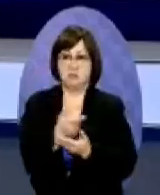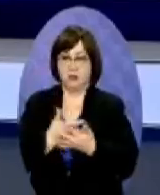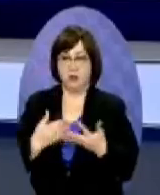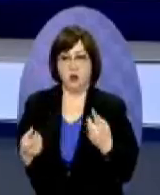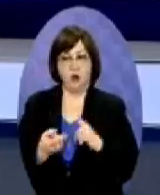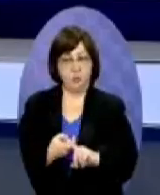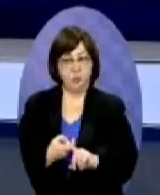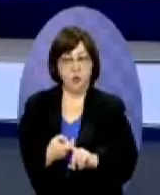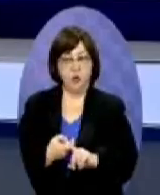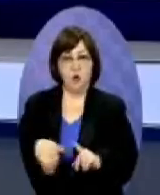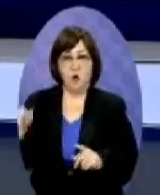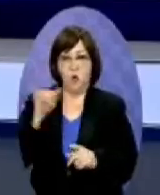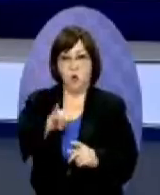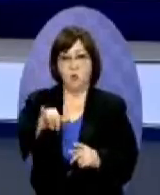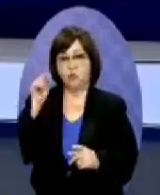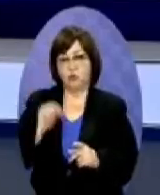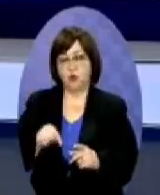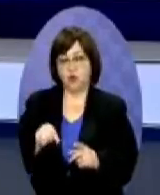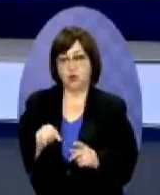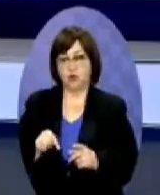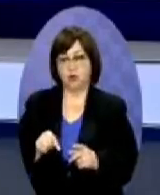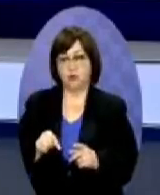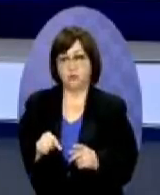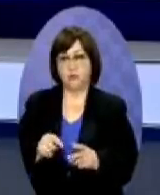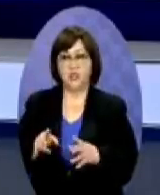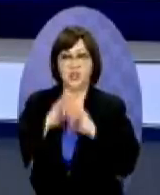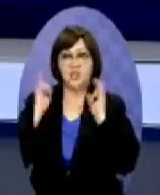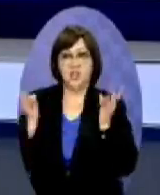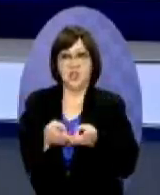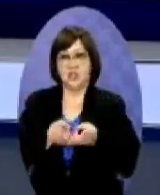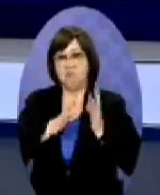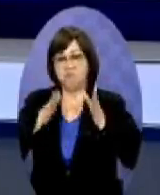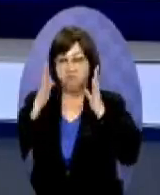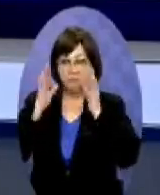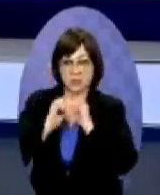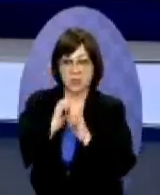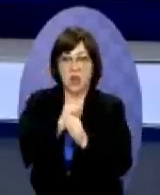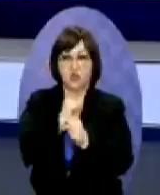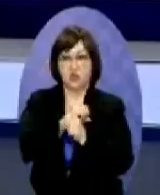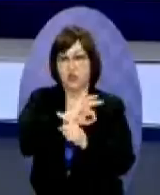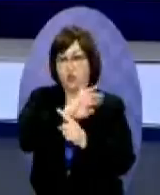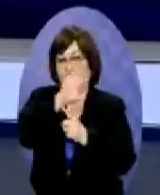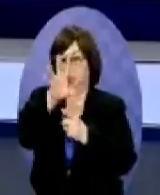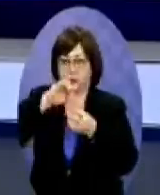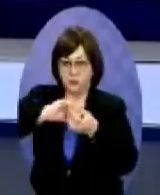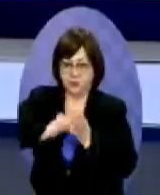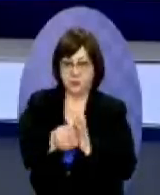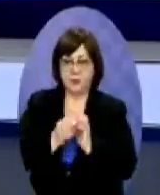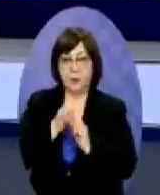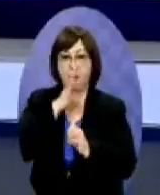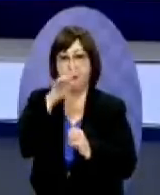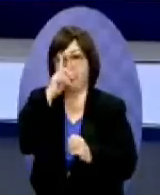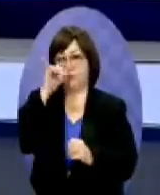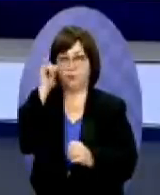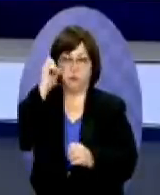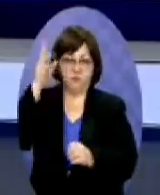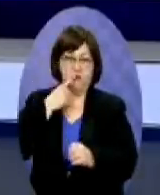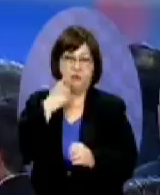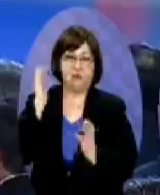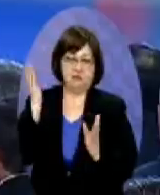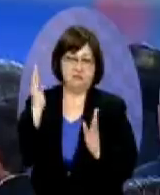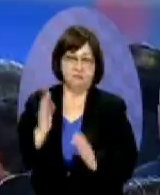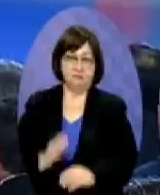За түүнчлэн дотоод улс орны хувьд бол нийгэм чиглэсэн нэлээд олон ажлуудыг хийхээр төлөвлөж байгаагаа Оросын холбооны улсын төрийн тэргүүн